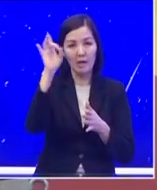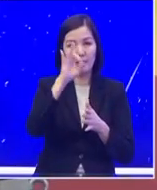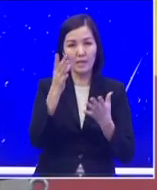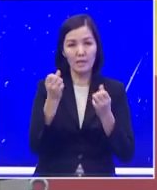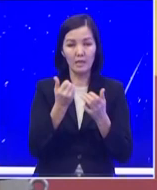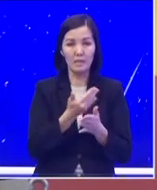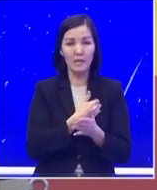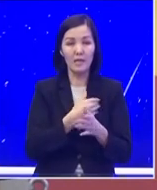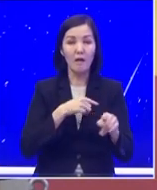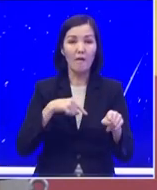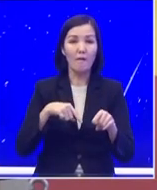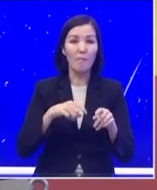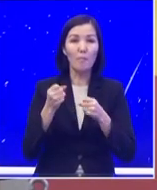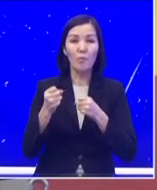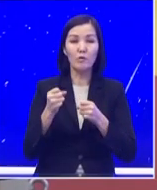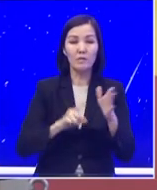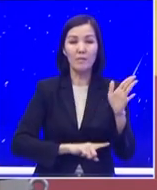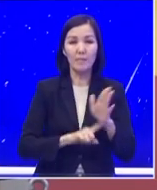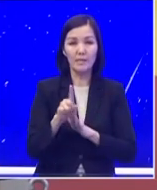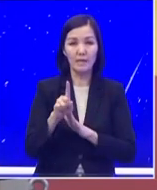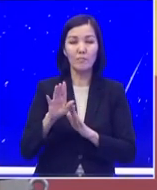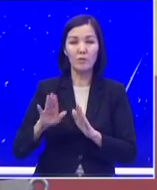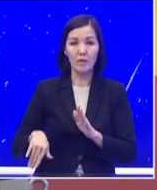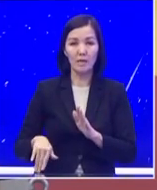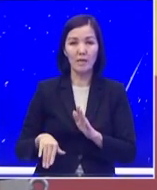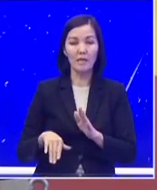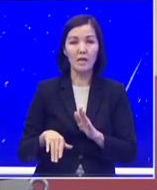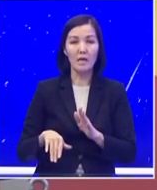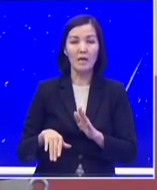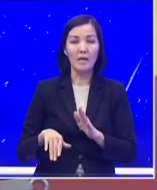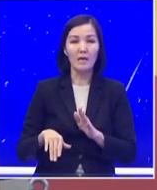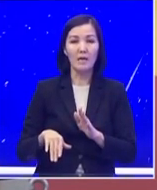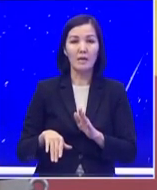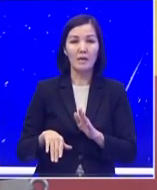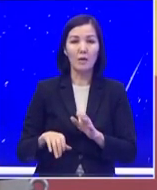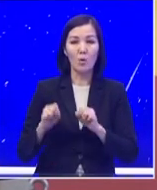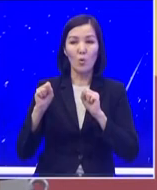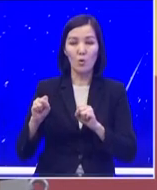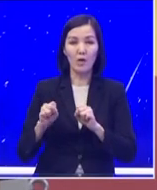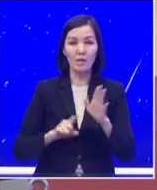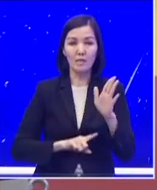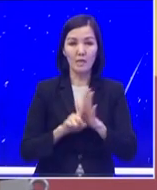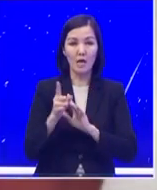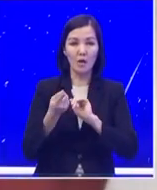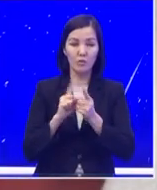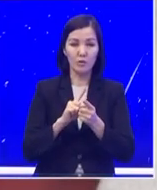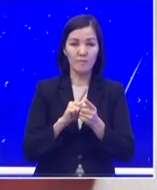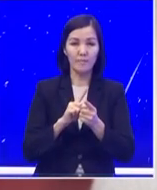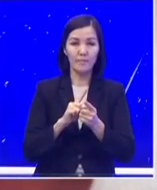Бокстан бастадым дайындығымды. Бокстан кейін жайлап қорғанысқа өттім, қорғаныс